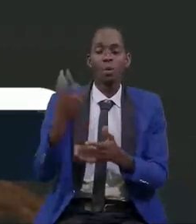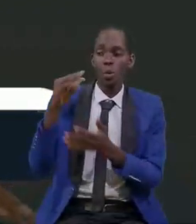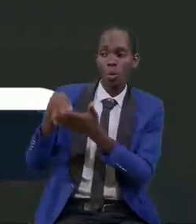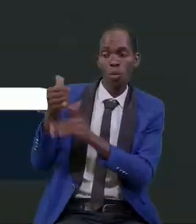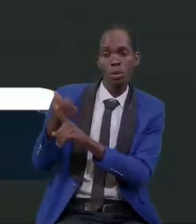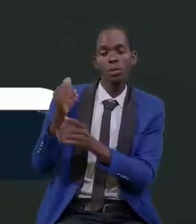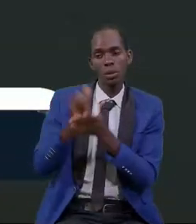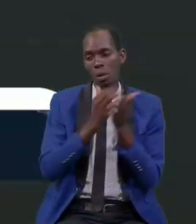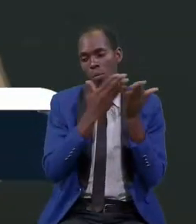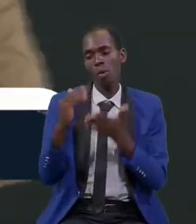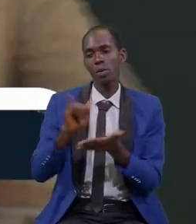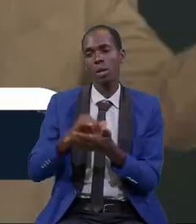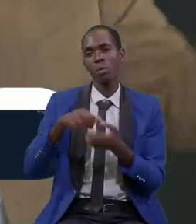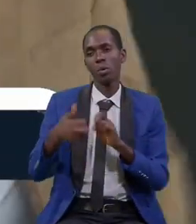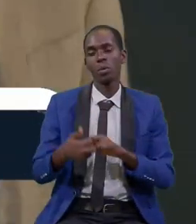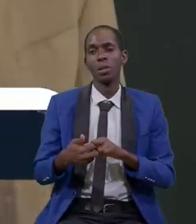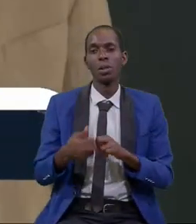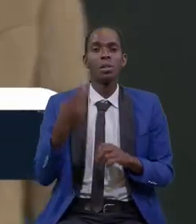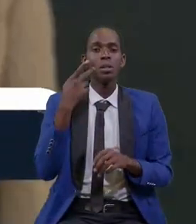Vous voyez Hérode. Hérode